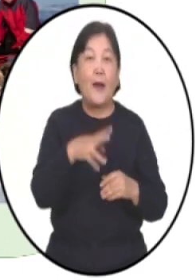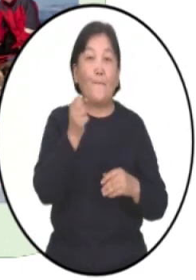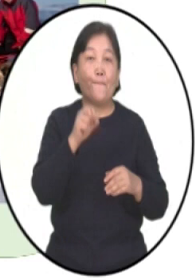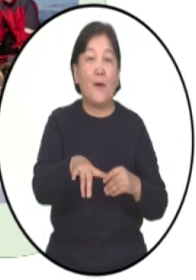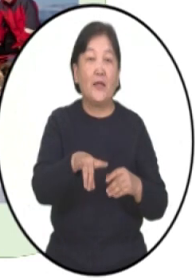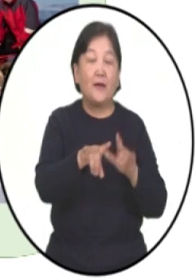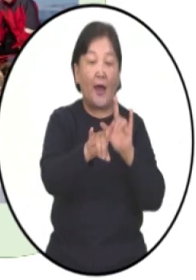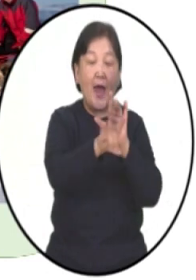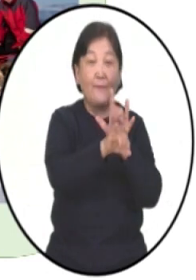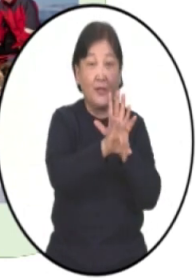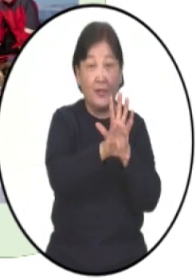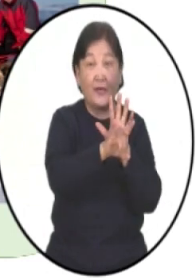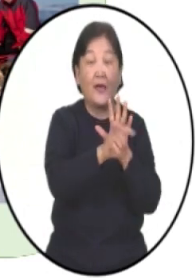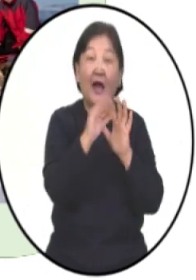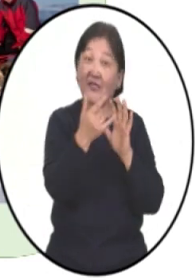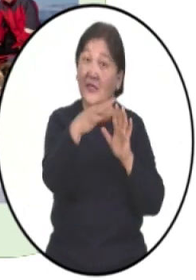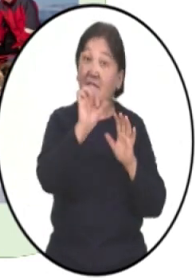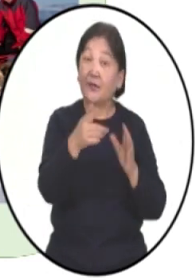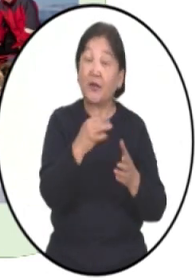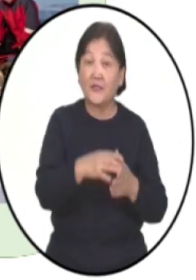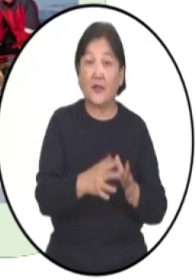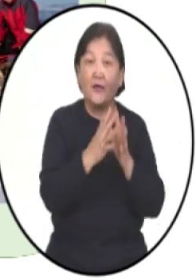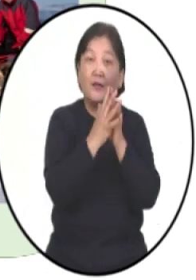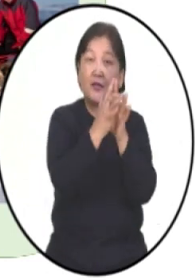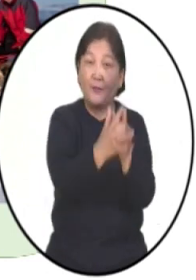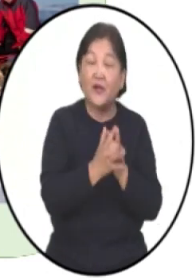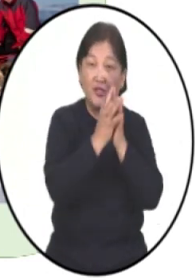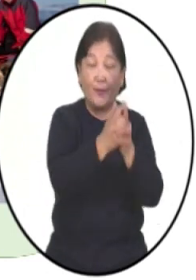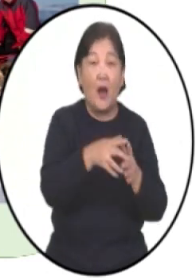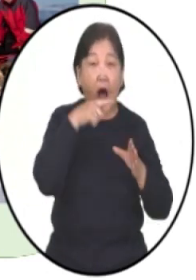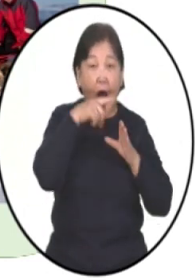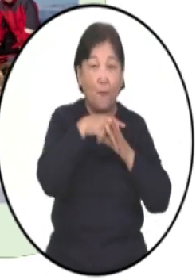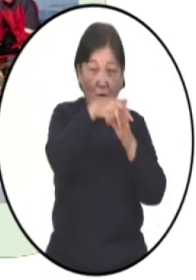амтныг ашигладаг байсан байна. А одоо үед